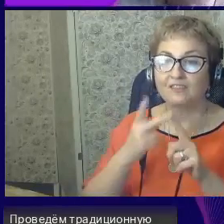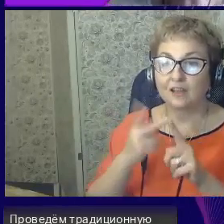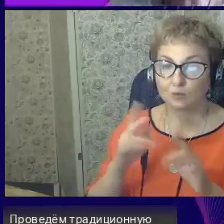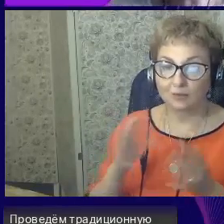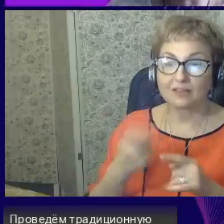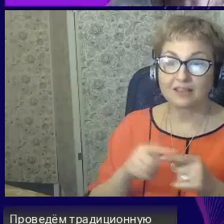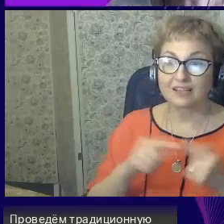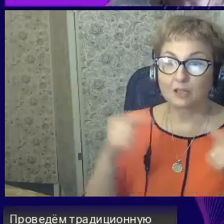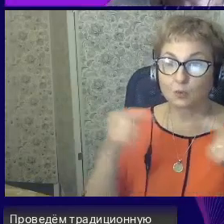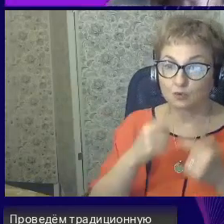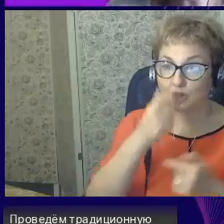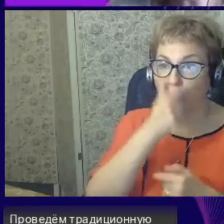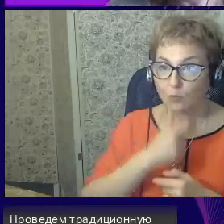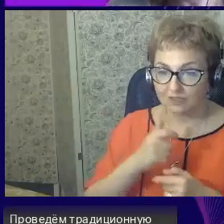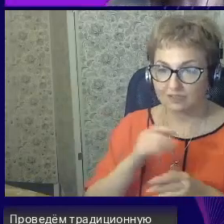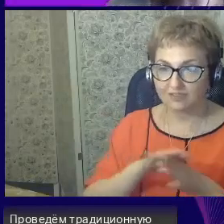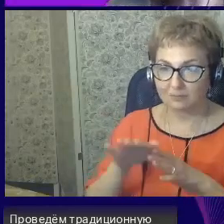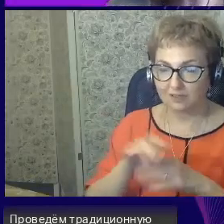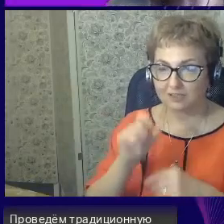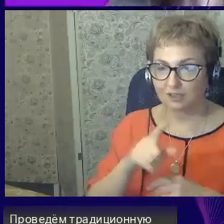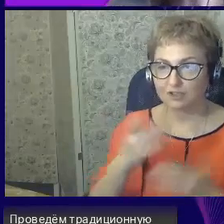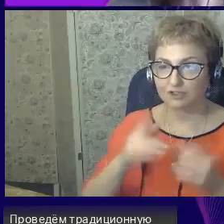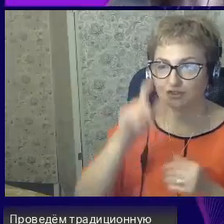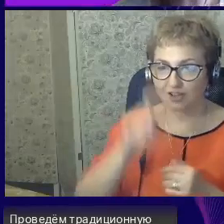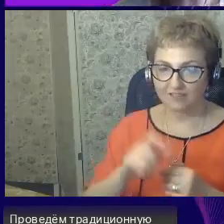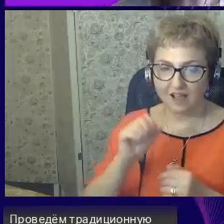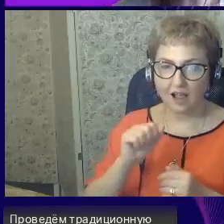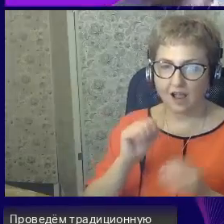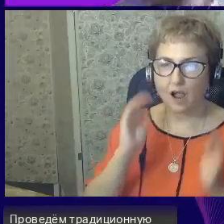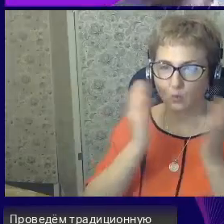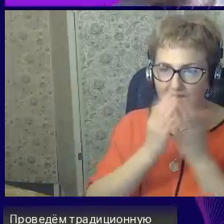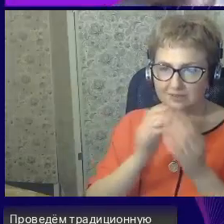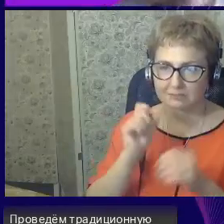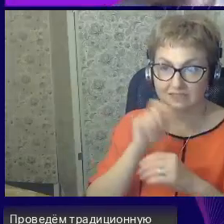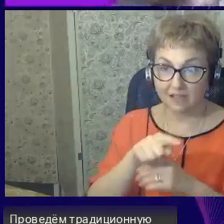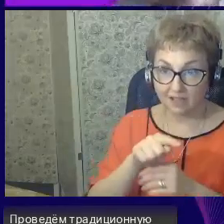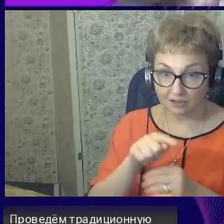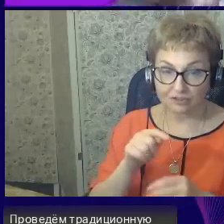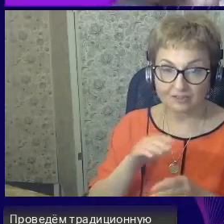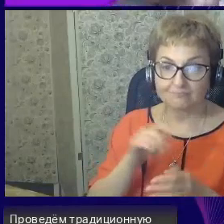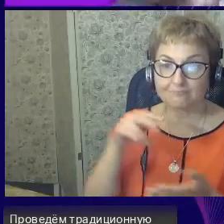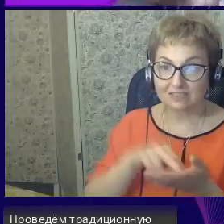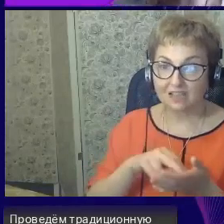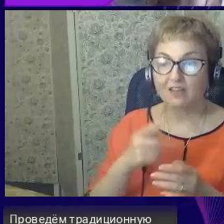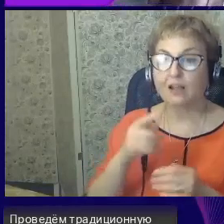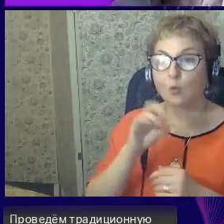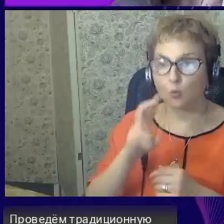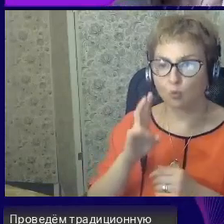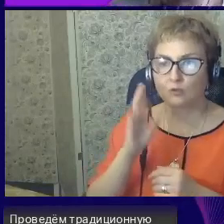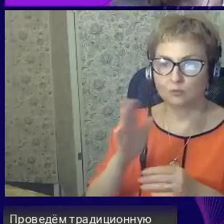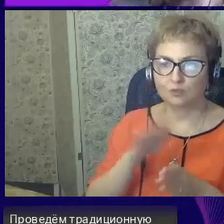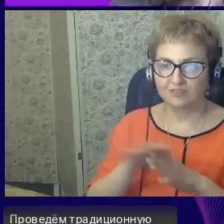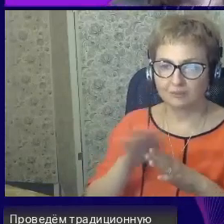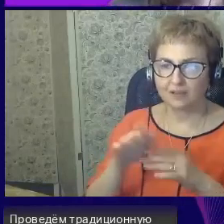Вот. Второй момент – это точность и аккуратность в выполнении задачи. То есть если человеку с аутизмом задача поставлена, он будет